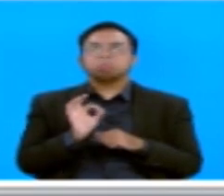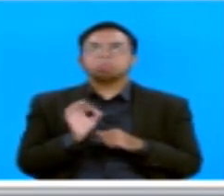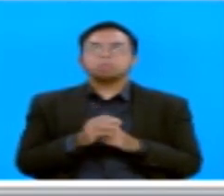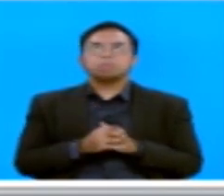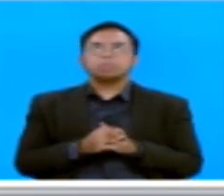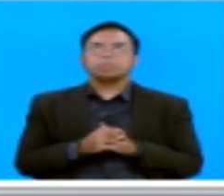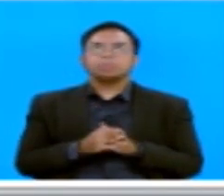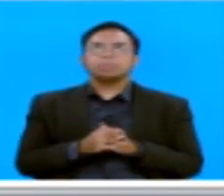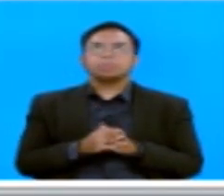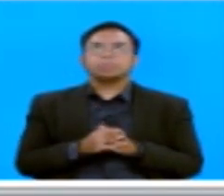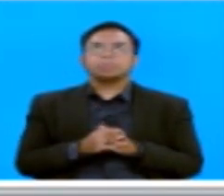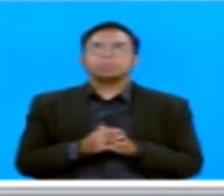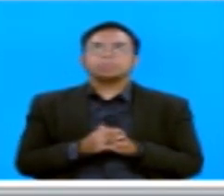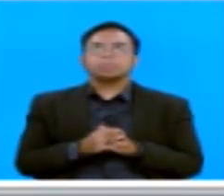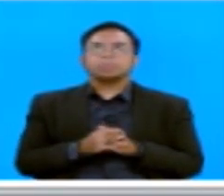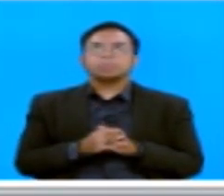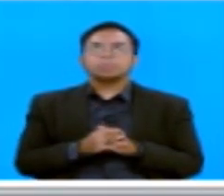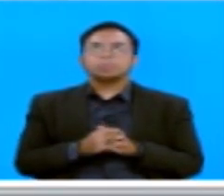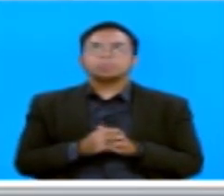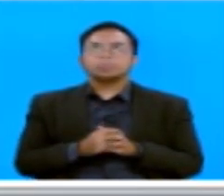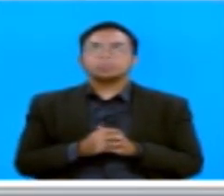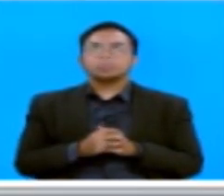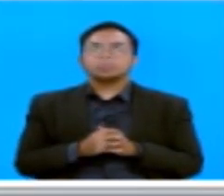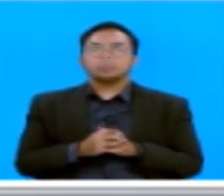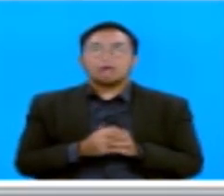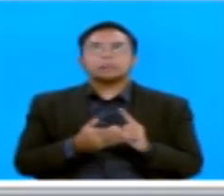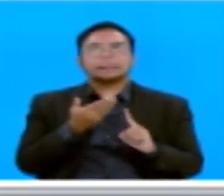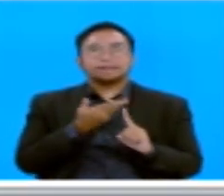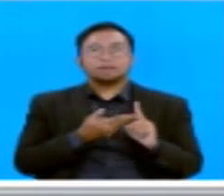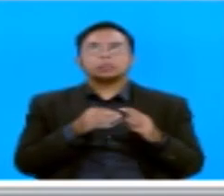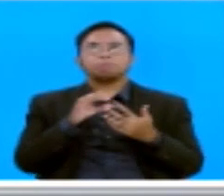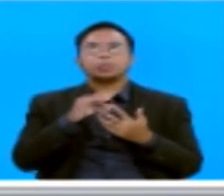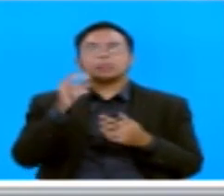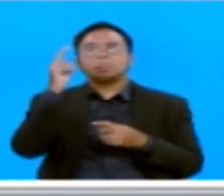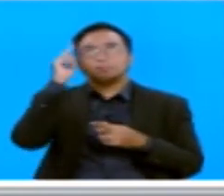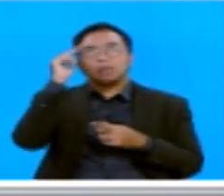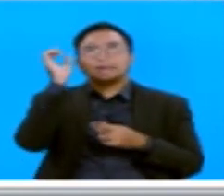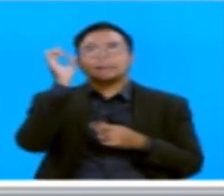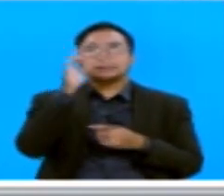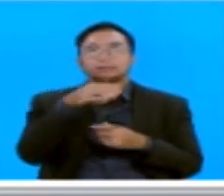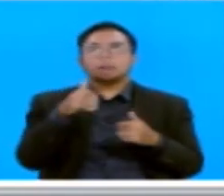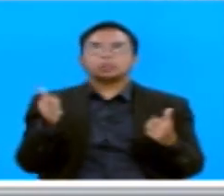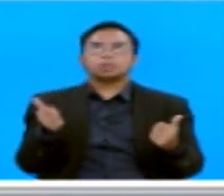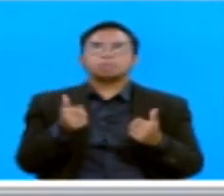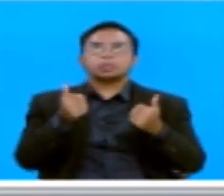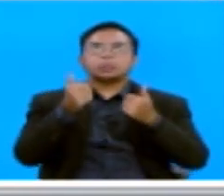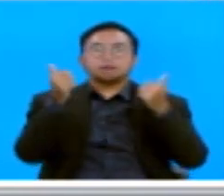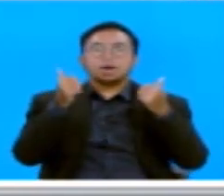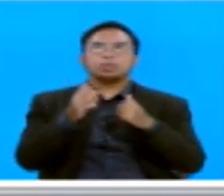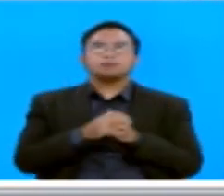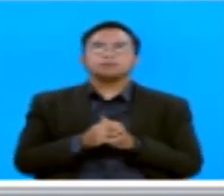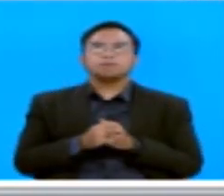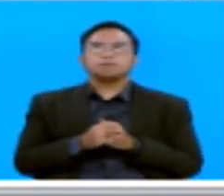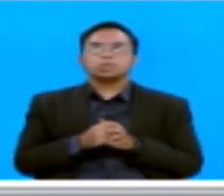jelas beliau sekarang sudah jadi tokoh masyarakat. Orang yang cukup dikenal di masyarakat Batur